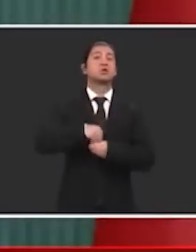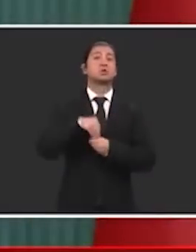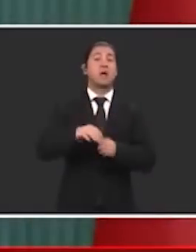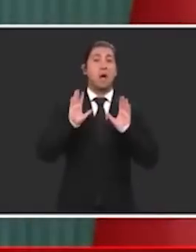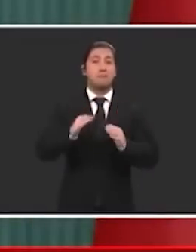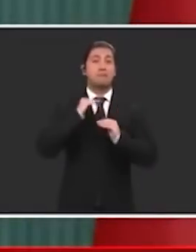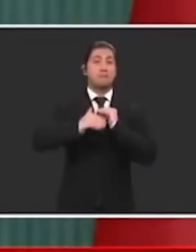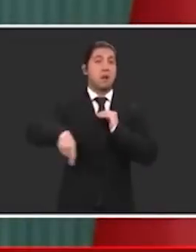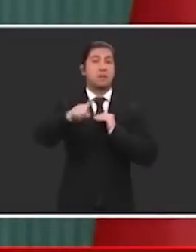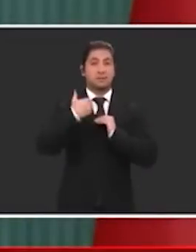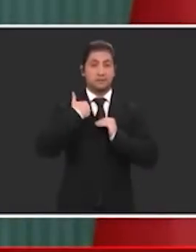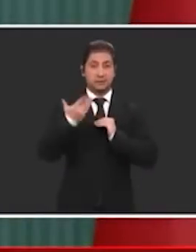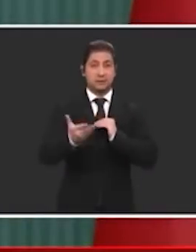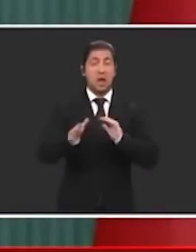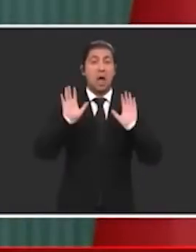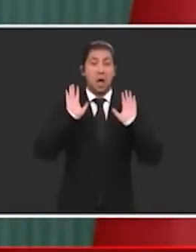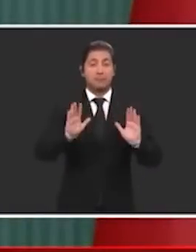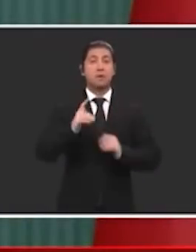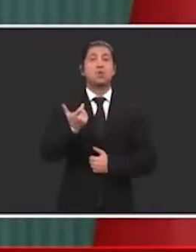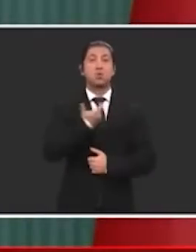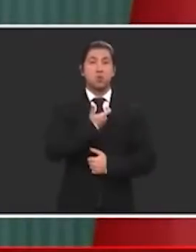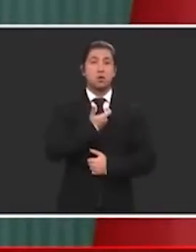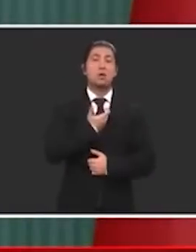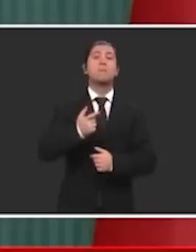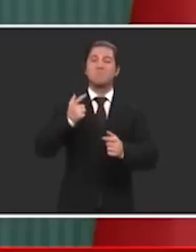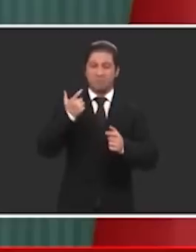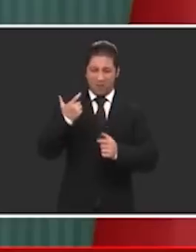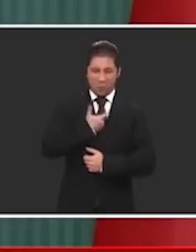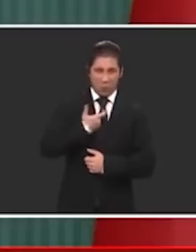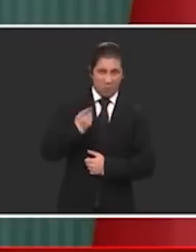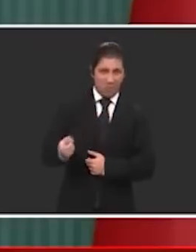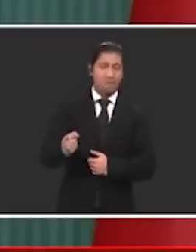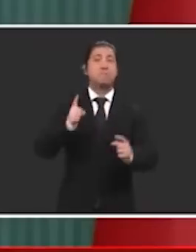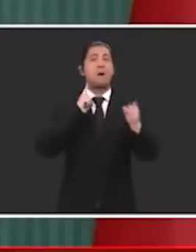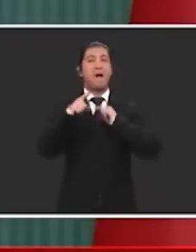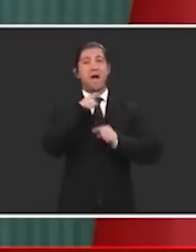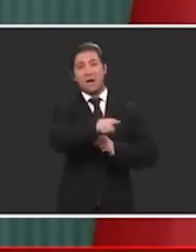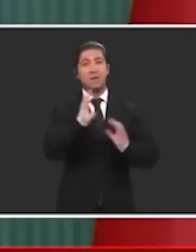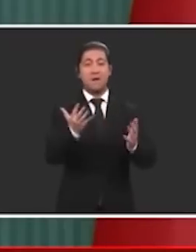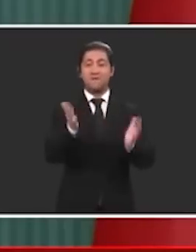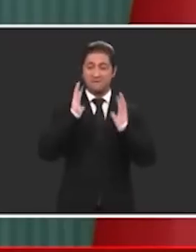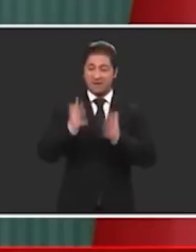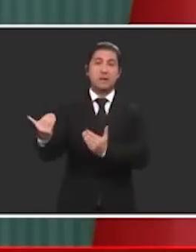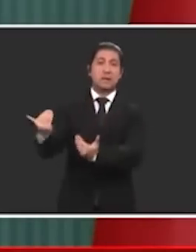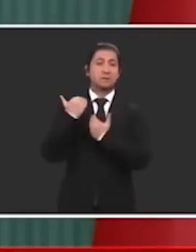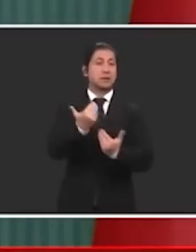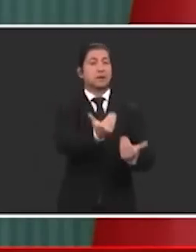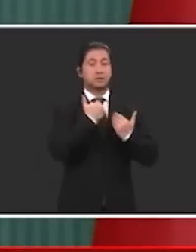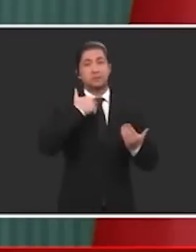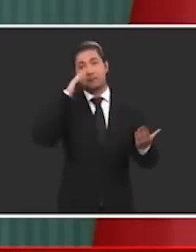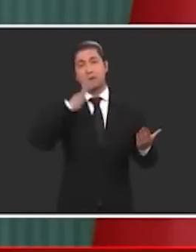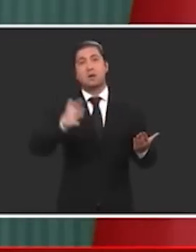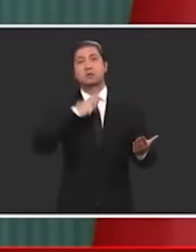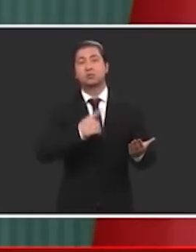hem milletimizden hem de yasama ve yargı organlarından daha fazla destek beklediğimizi de